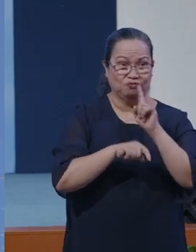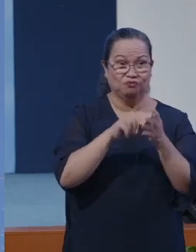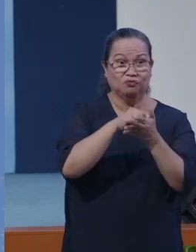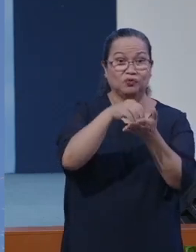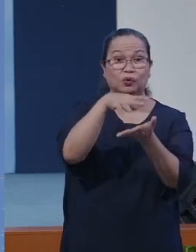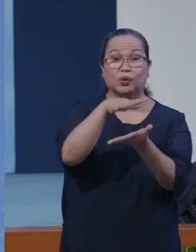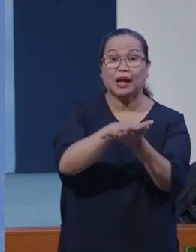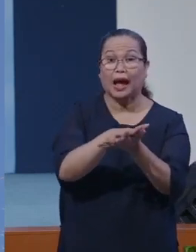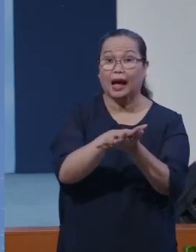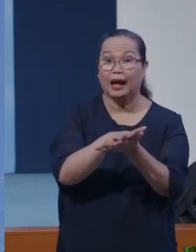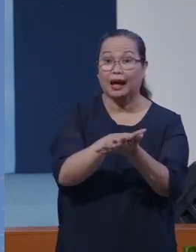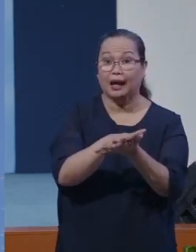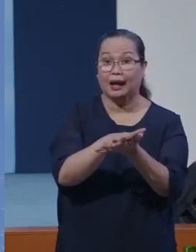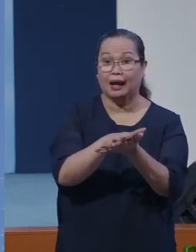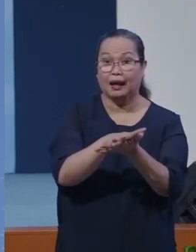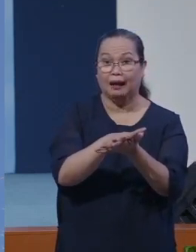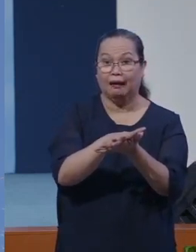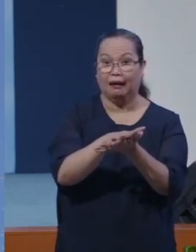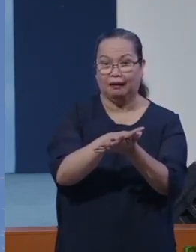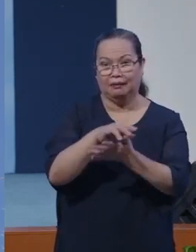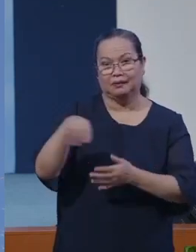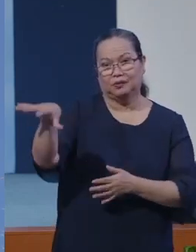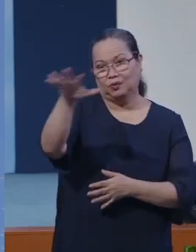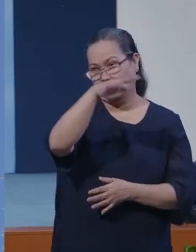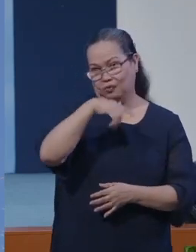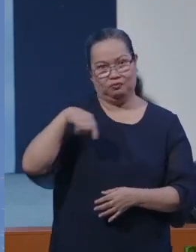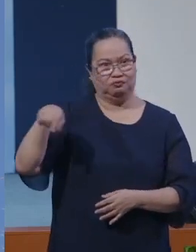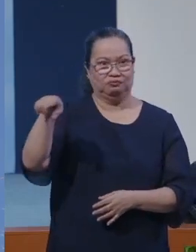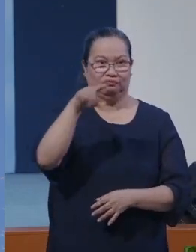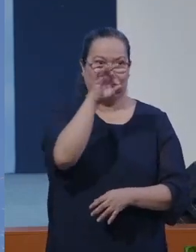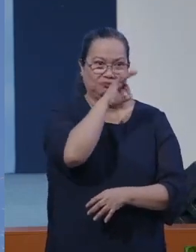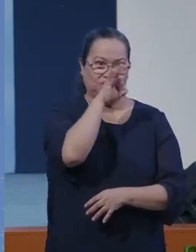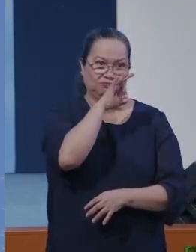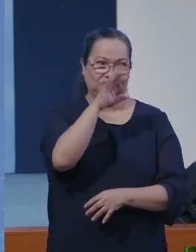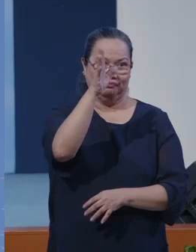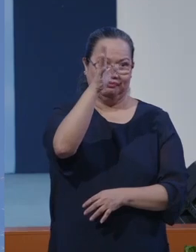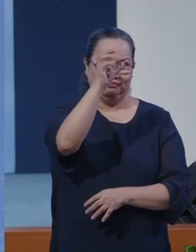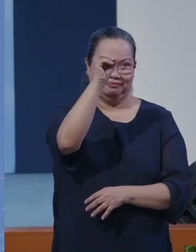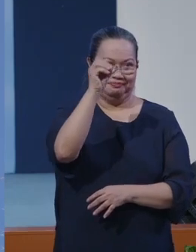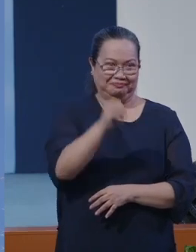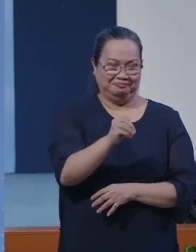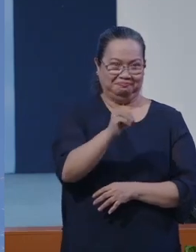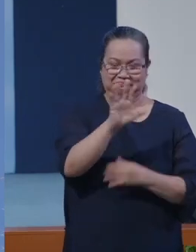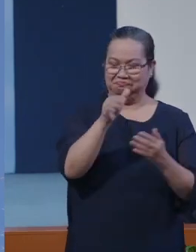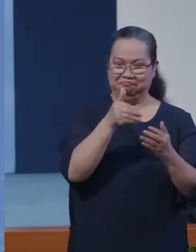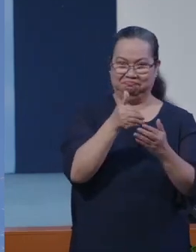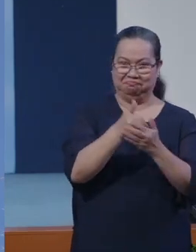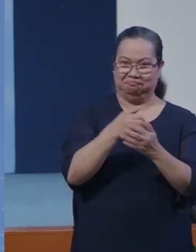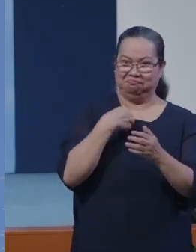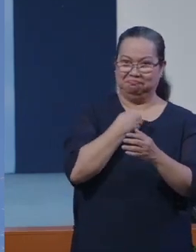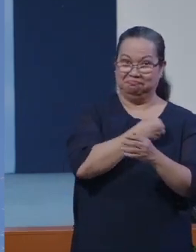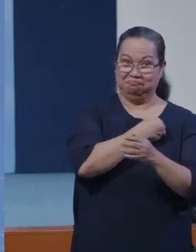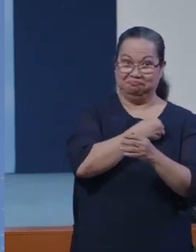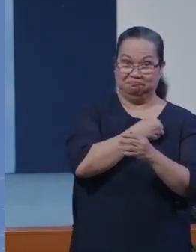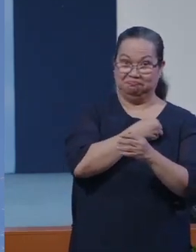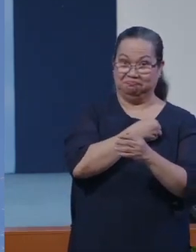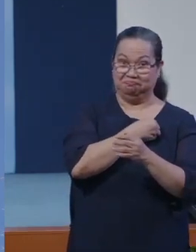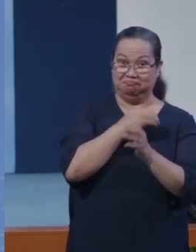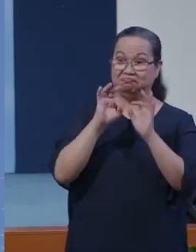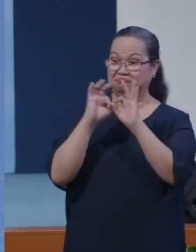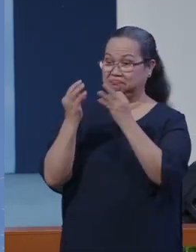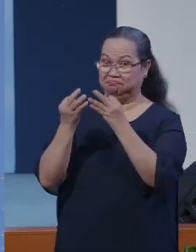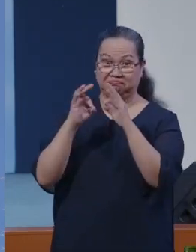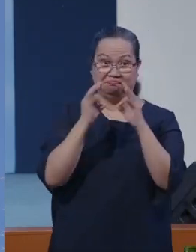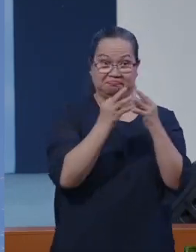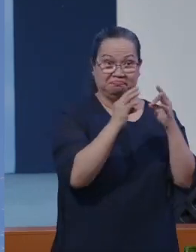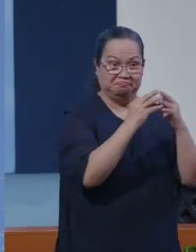Pagkakautang ng ating mga kababayan. Almost 50% po ng lahat ng ating mga household sa buong